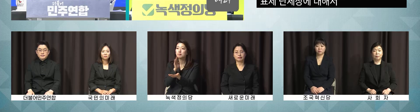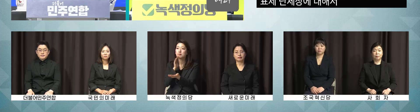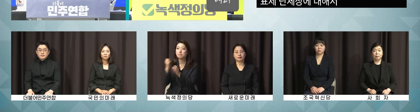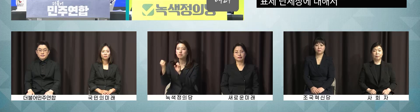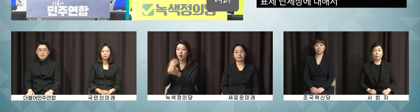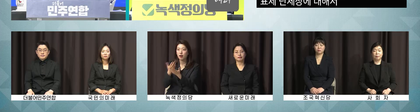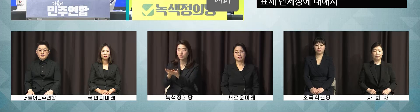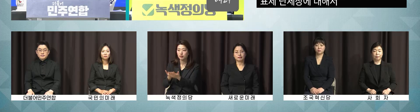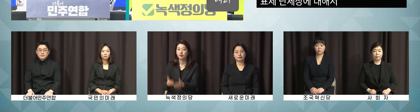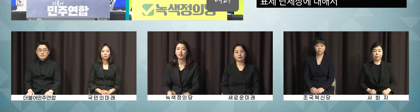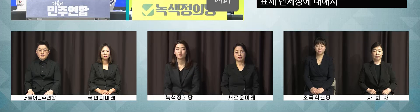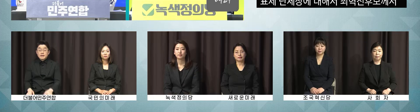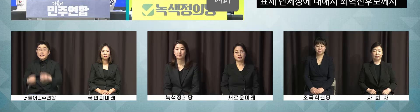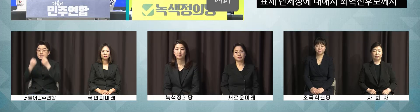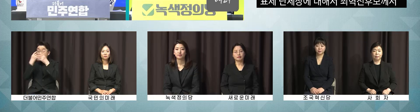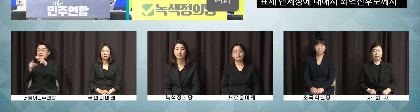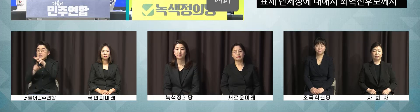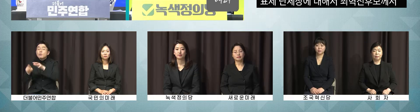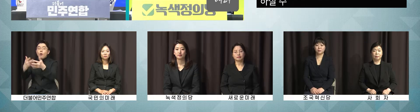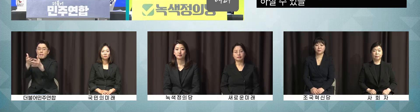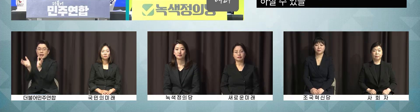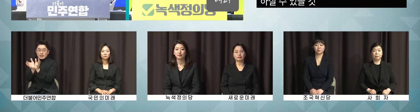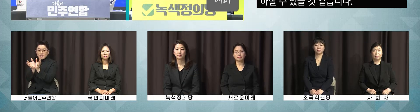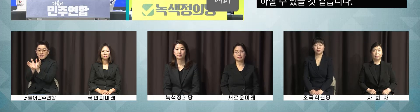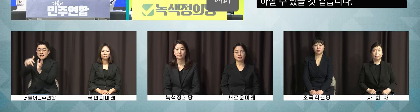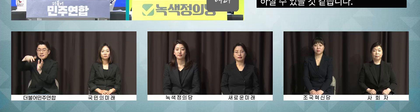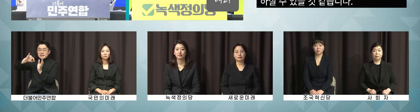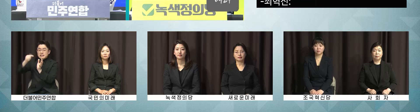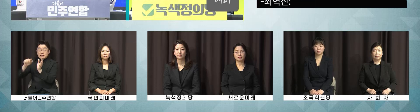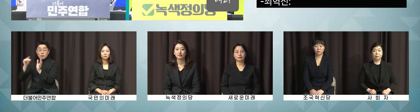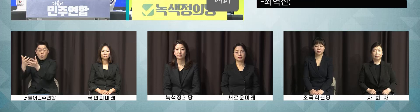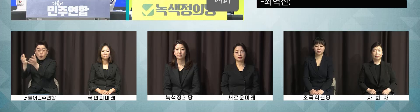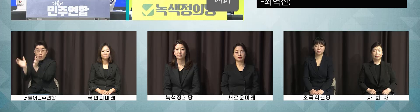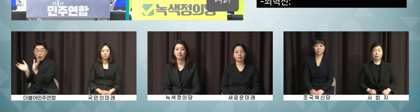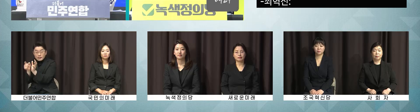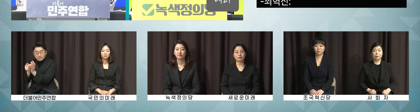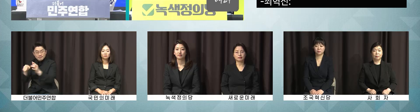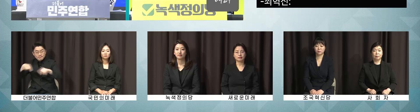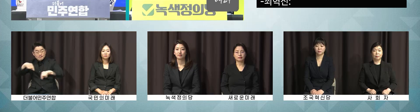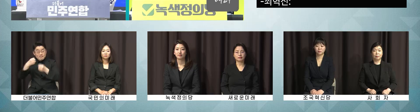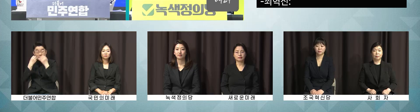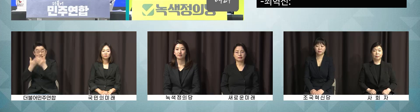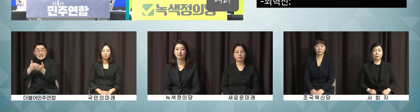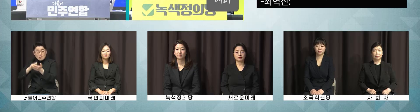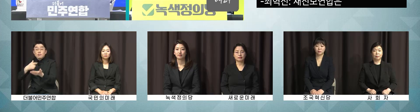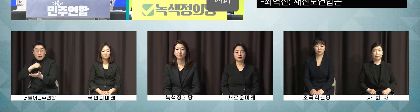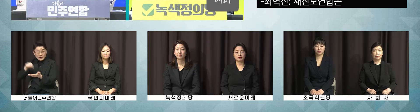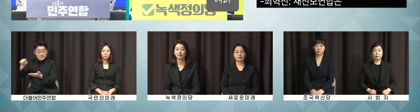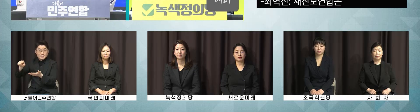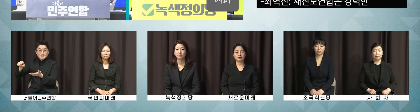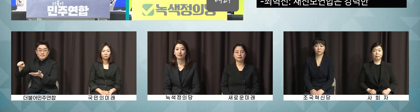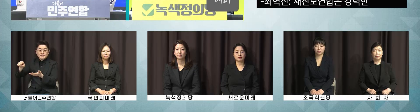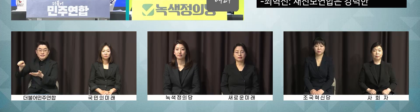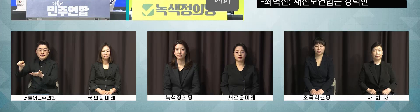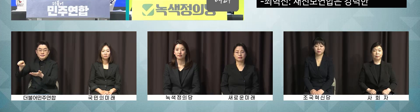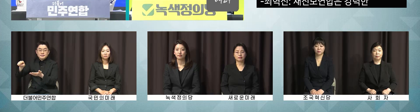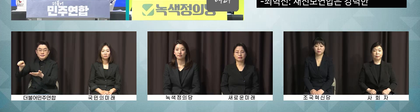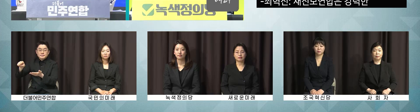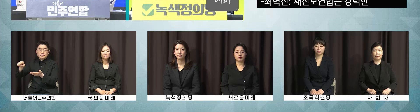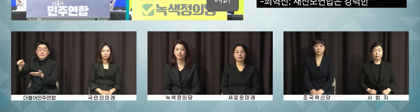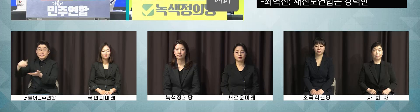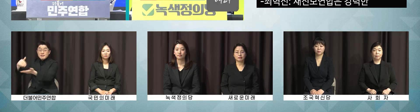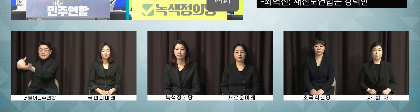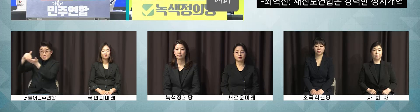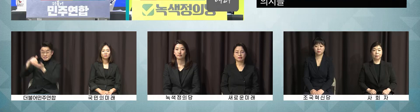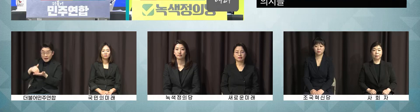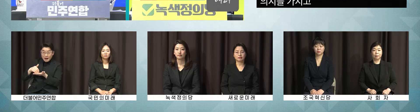같습니다. 새진보연합은 사실은 강력한 정치개혁에 대한 의지를 가지고 있고요. 말씀하신 그런 부분들까지 구체적으로